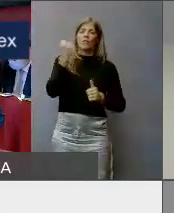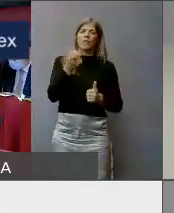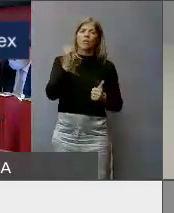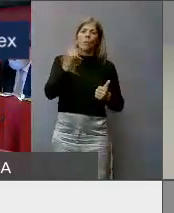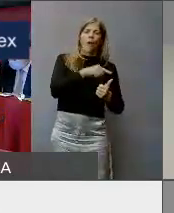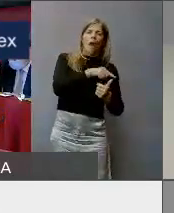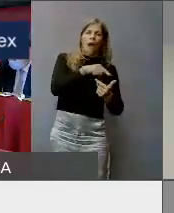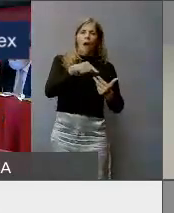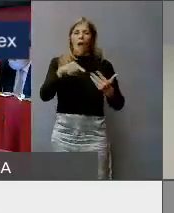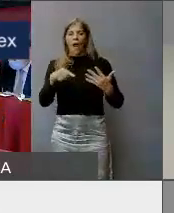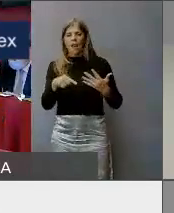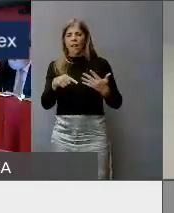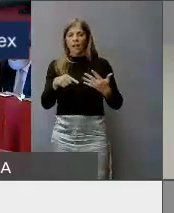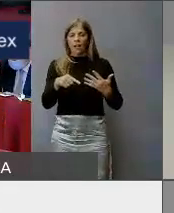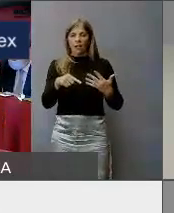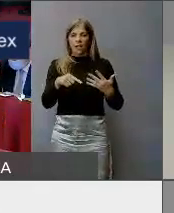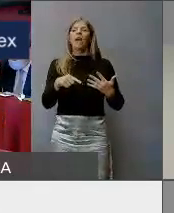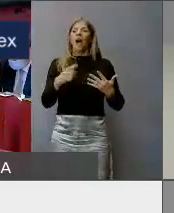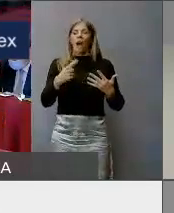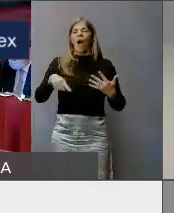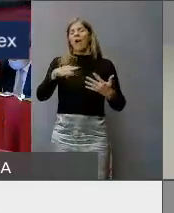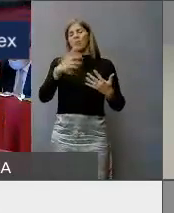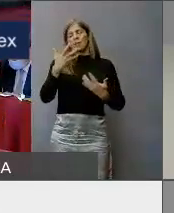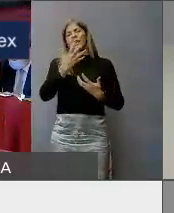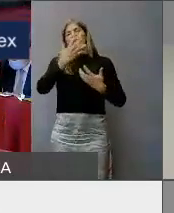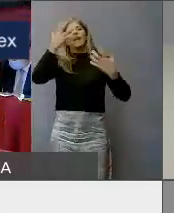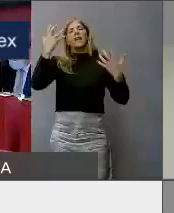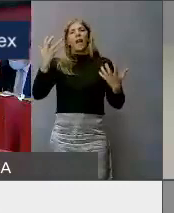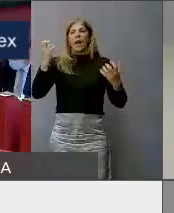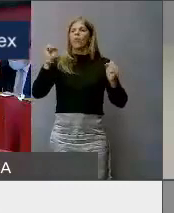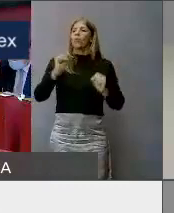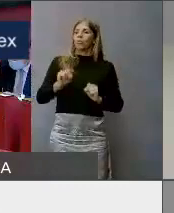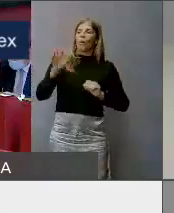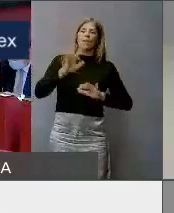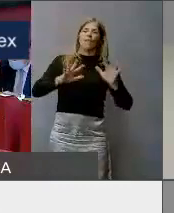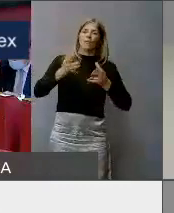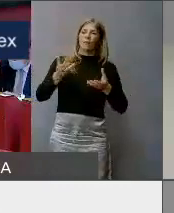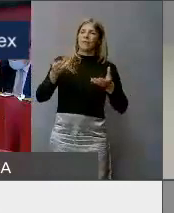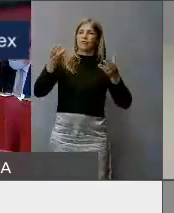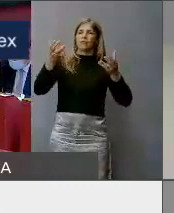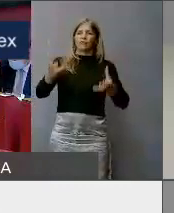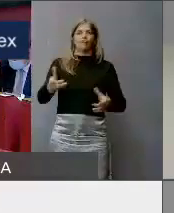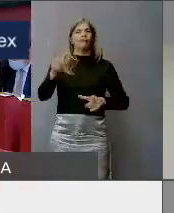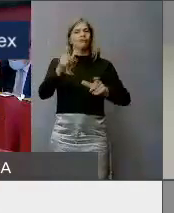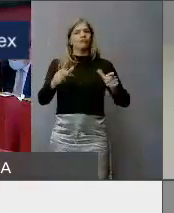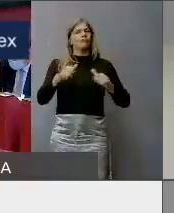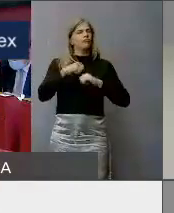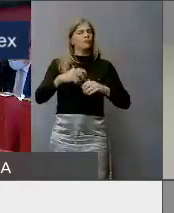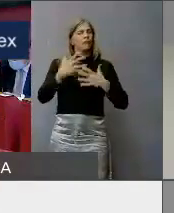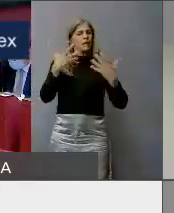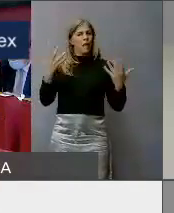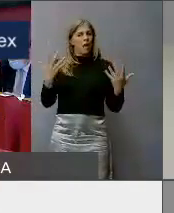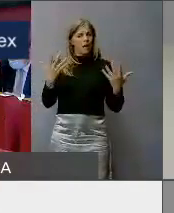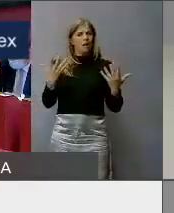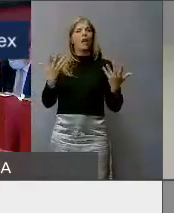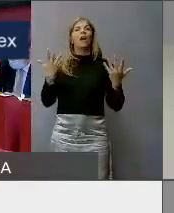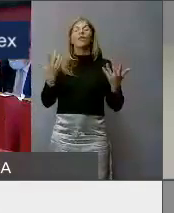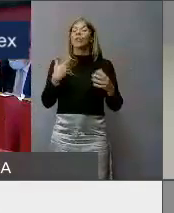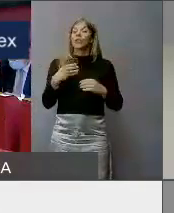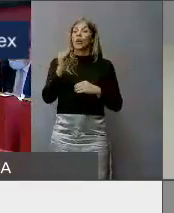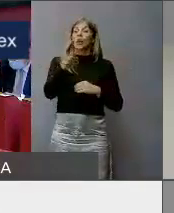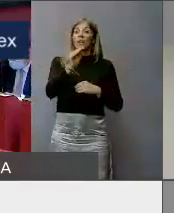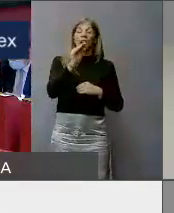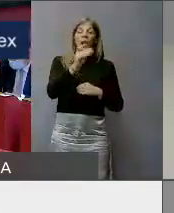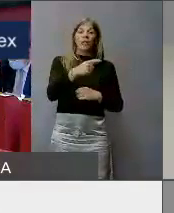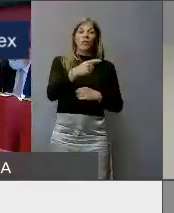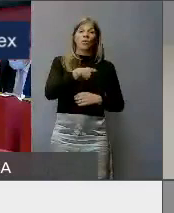questa non è quindi con questo ordine del giorno chiedo un impegno al sindaco la giunta ad eliminare le voci